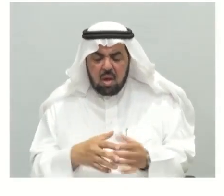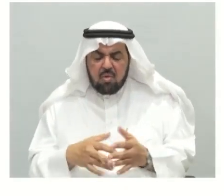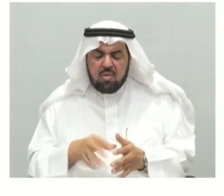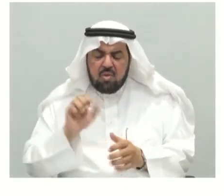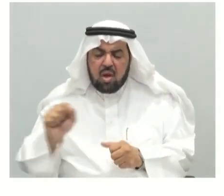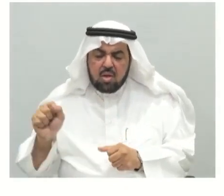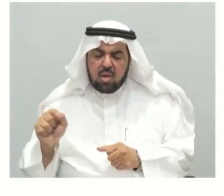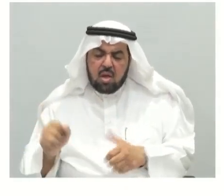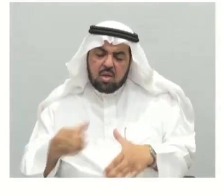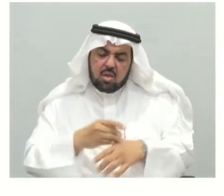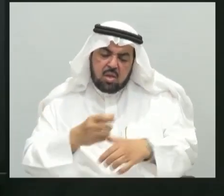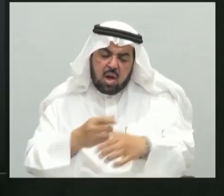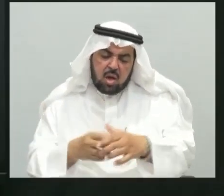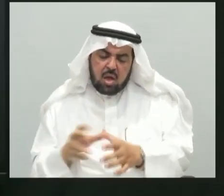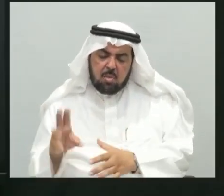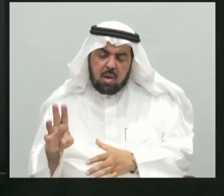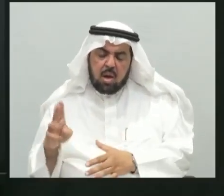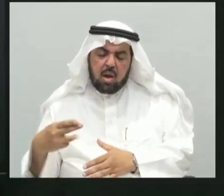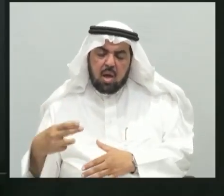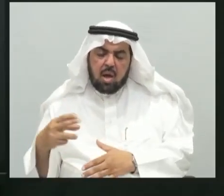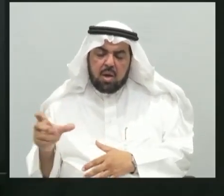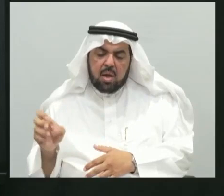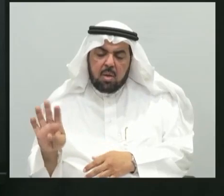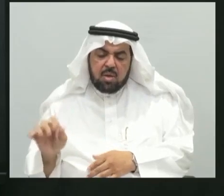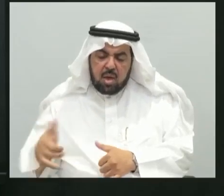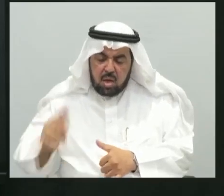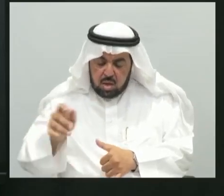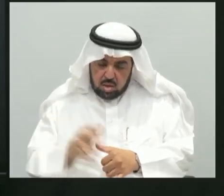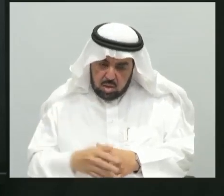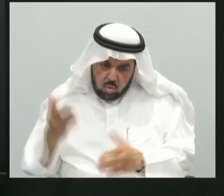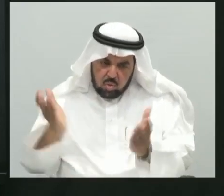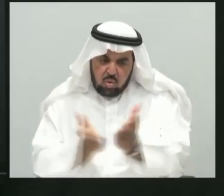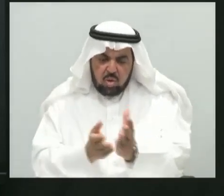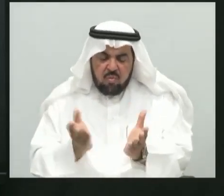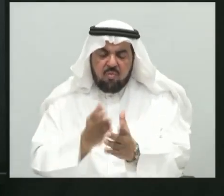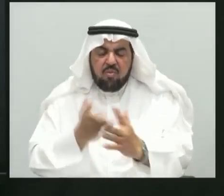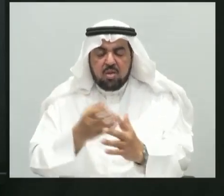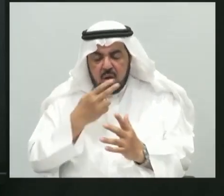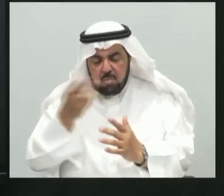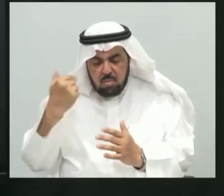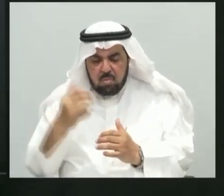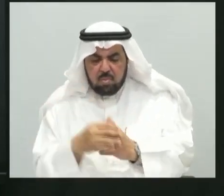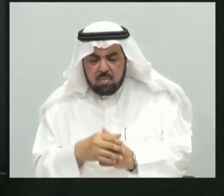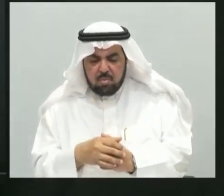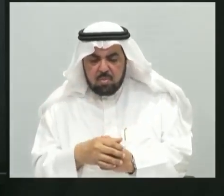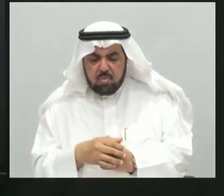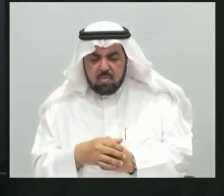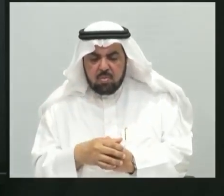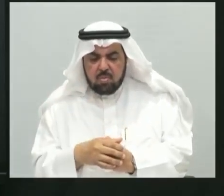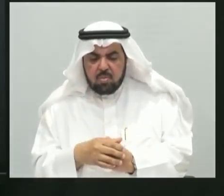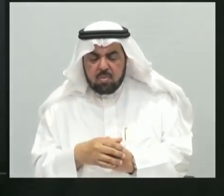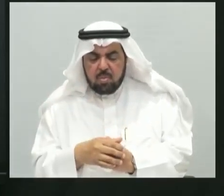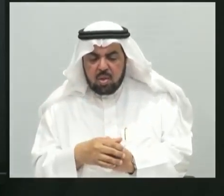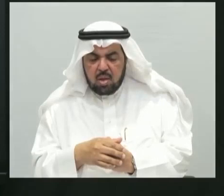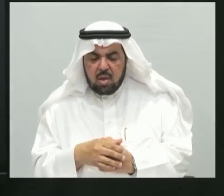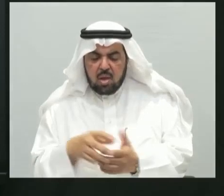تراكيب العنكبيات وكنا ذكرنا في دروسنا في الفصل الماضي في الفصل دراستنا